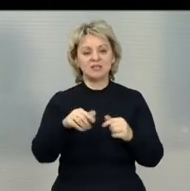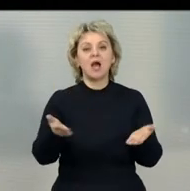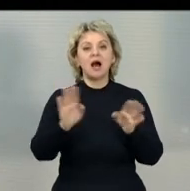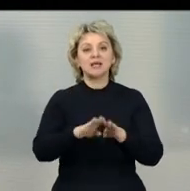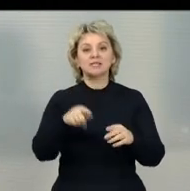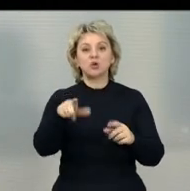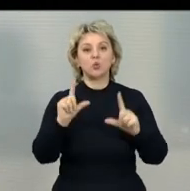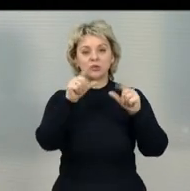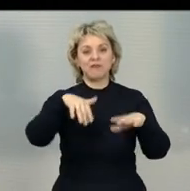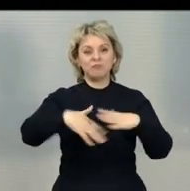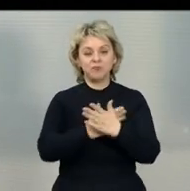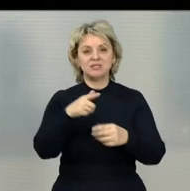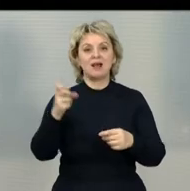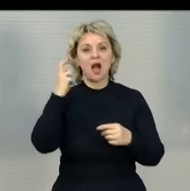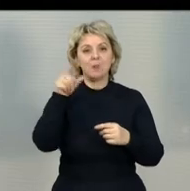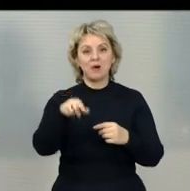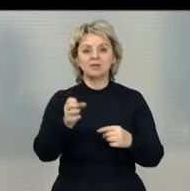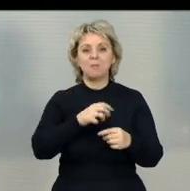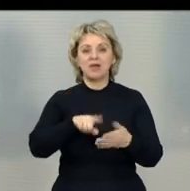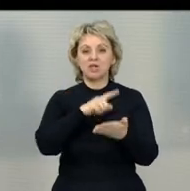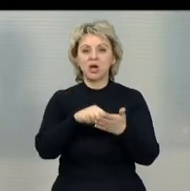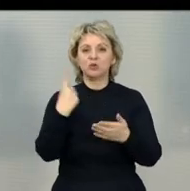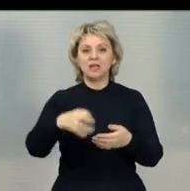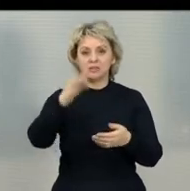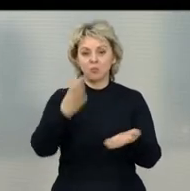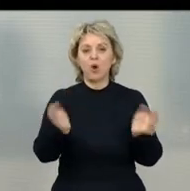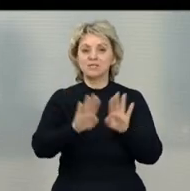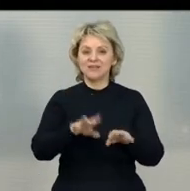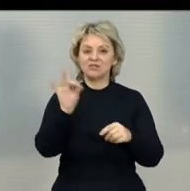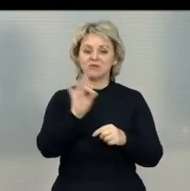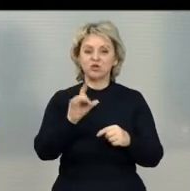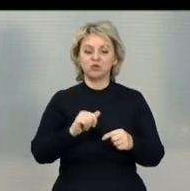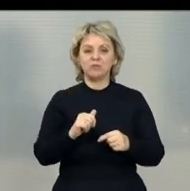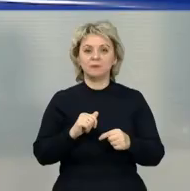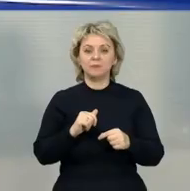Остальные призы уехали в Питер, Хабаровск, Белгород. И один, напомню, остался в Ростове.